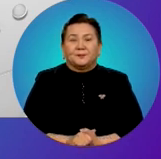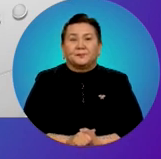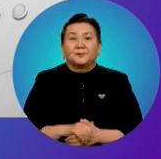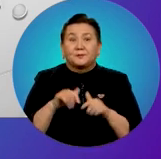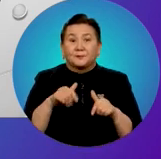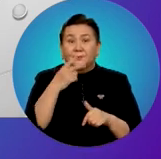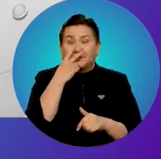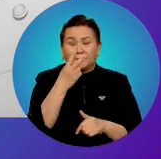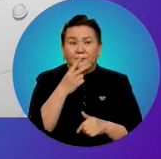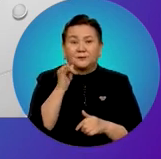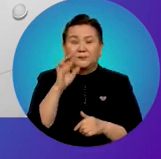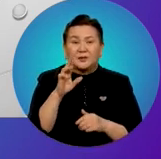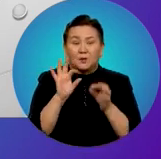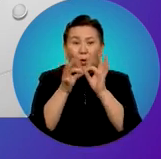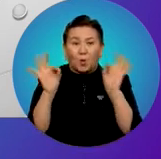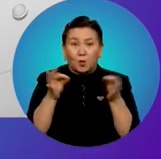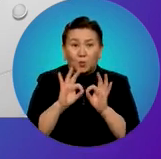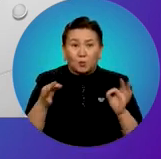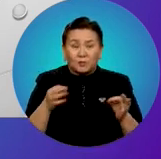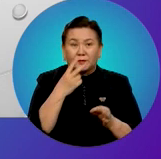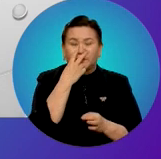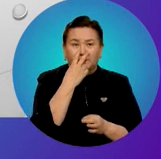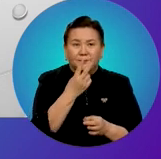За ингээд мэдээж саяхан уншсан хэсгүүдэд бол